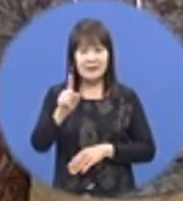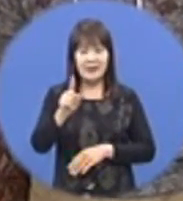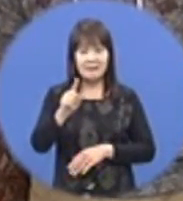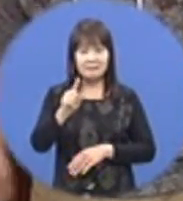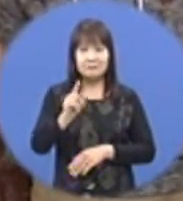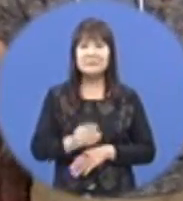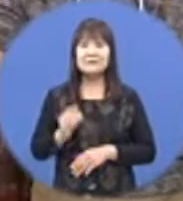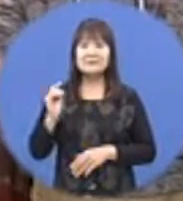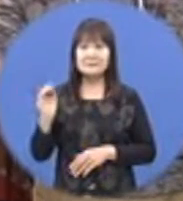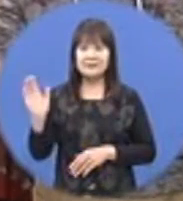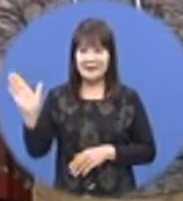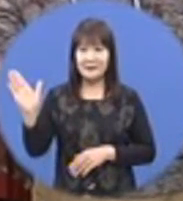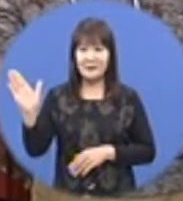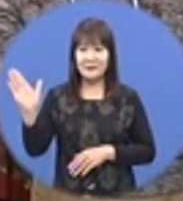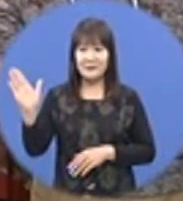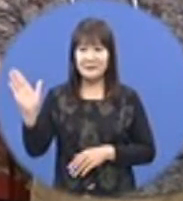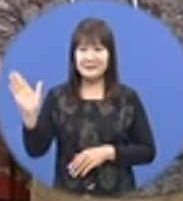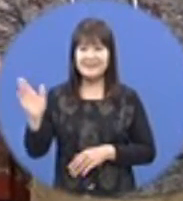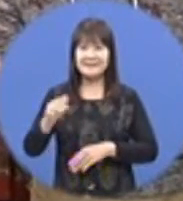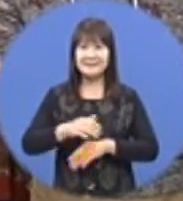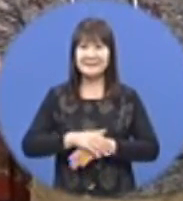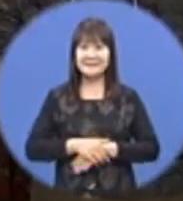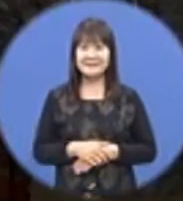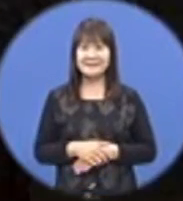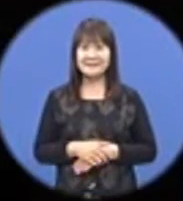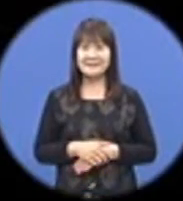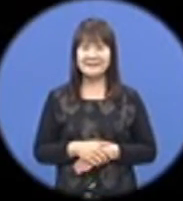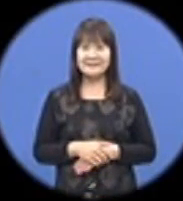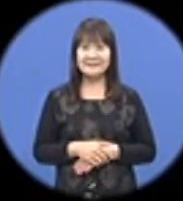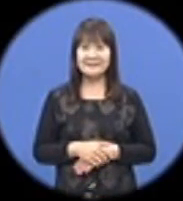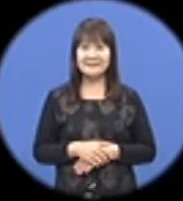VTR スタート。